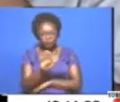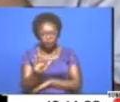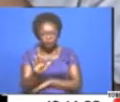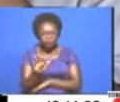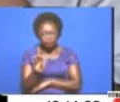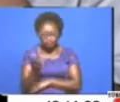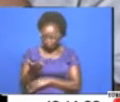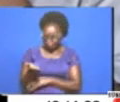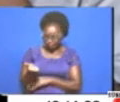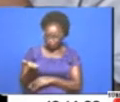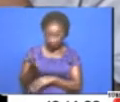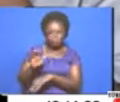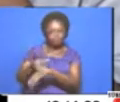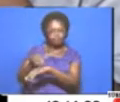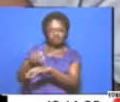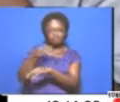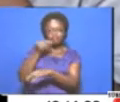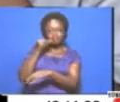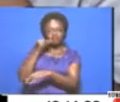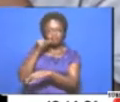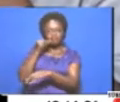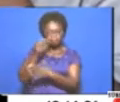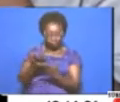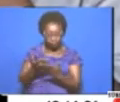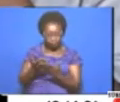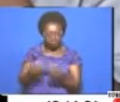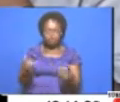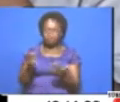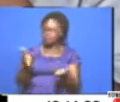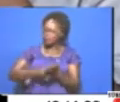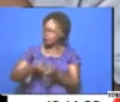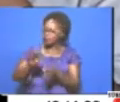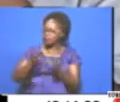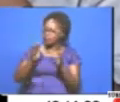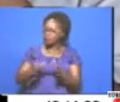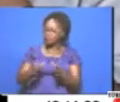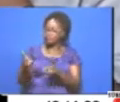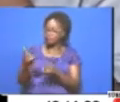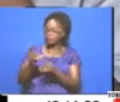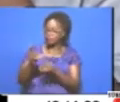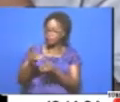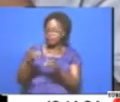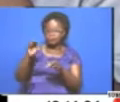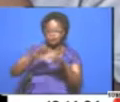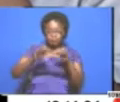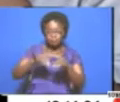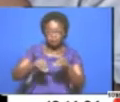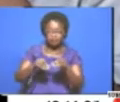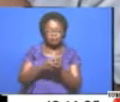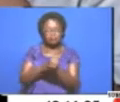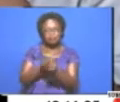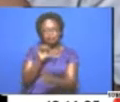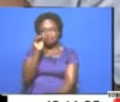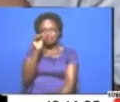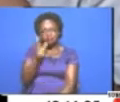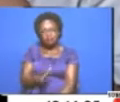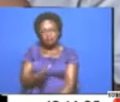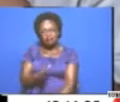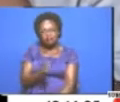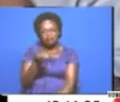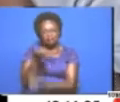nyumbani, manake hapa ndio kuna maslahi yenu. Jiandikisheni kura. Siku hiyo ya kura muulize viongozi maswali haya magumu magumu.